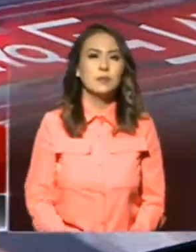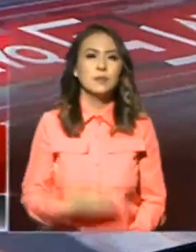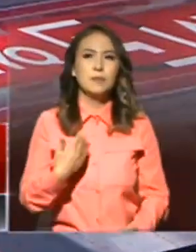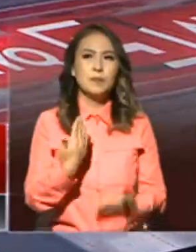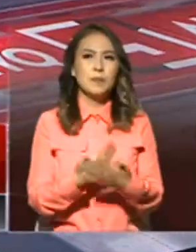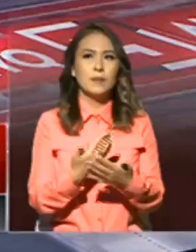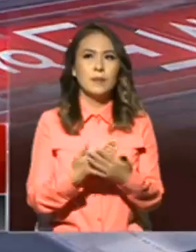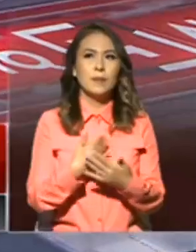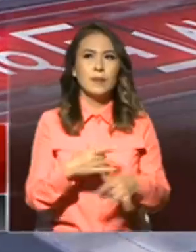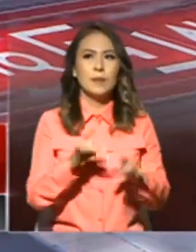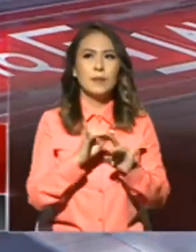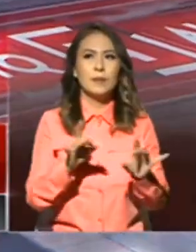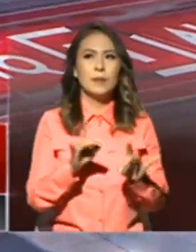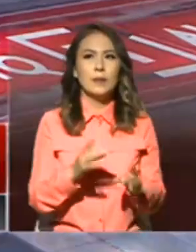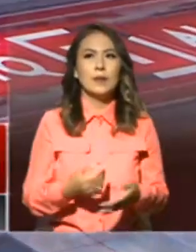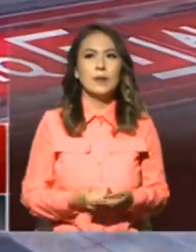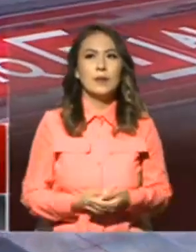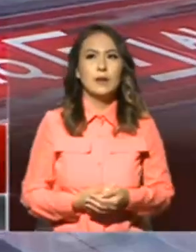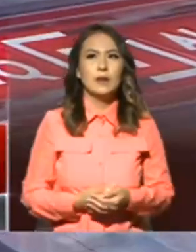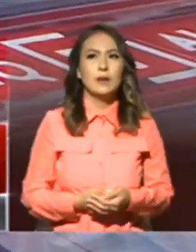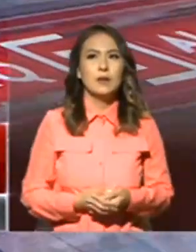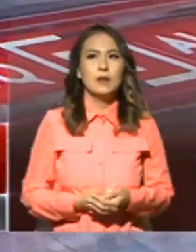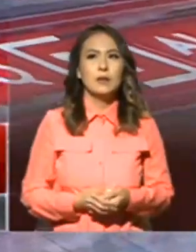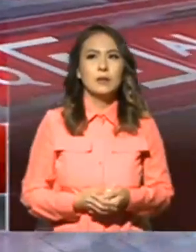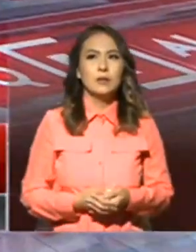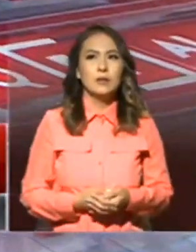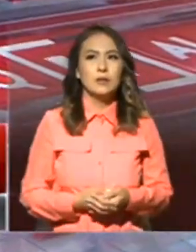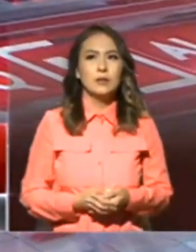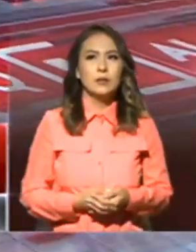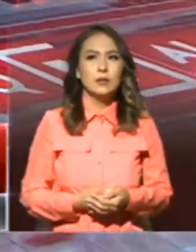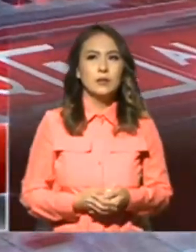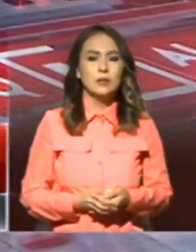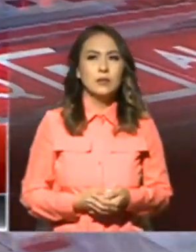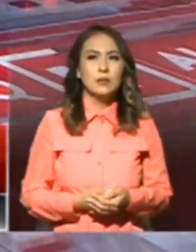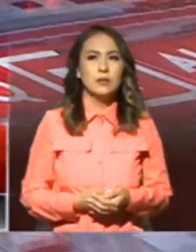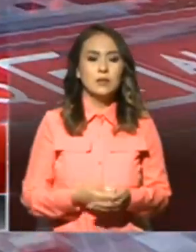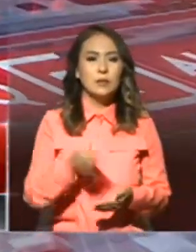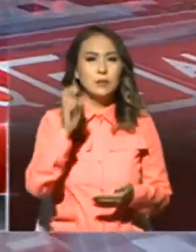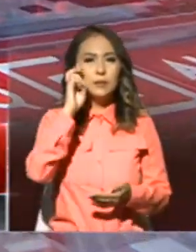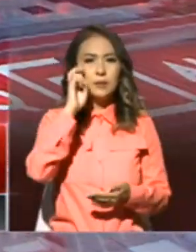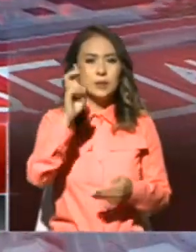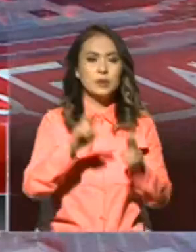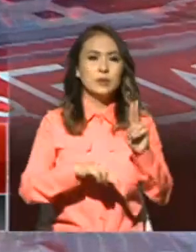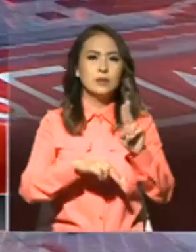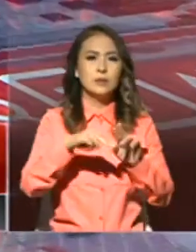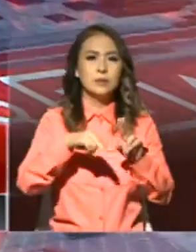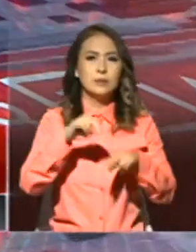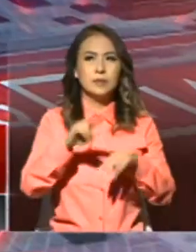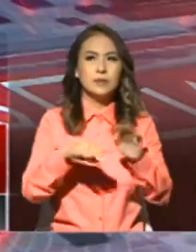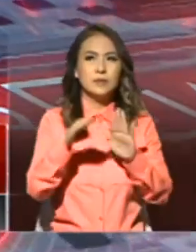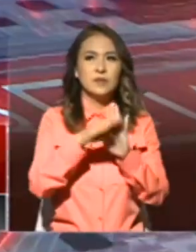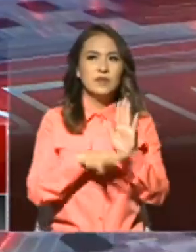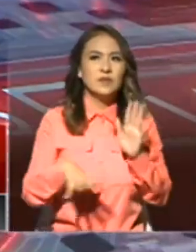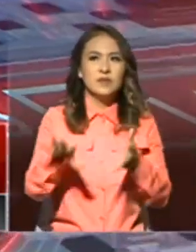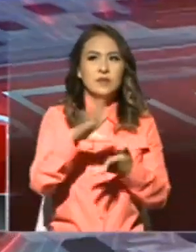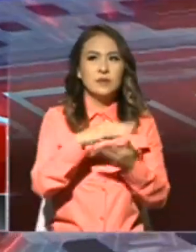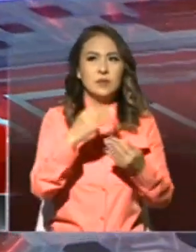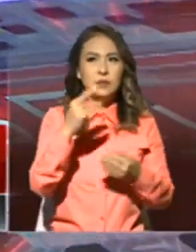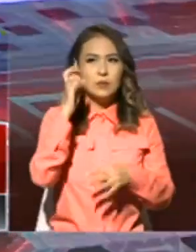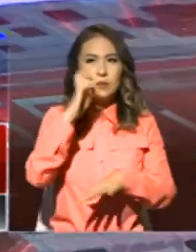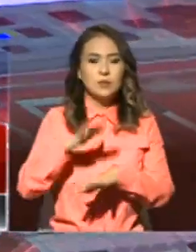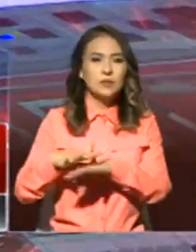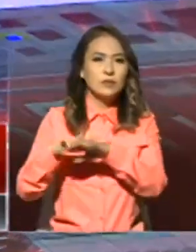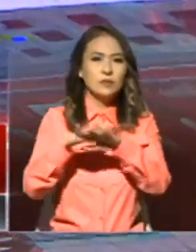айтып отырмын. Мен ойымды айтып болай, аяғынан ерінат, айбетпе. Жаңағы айтып отқан мемлекет тарапынан салатын үйдің барлығы, ол жергілікті бюджеттен